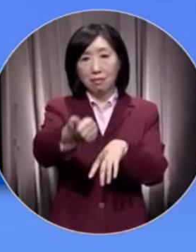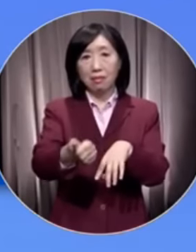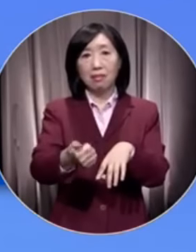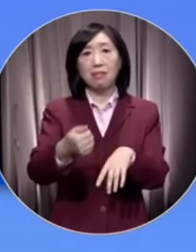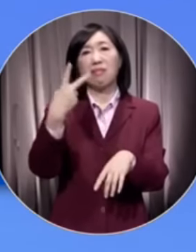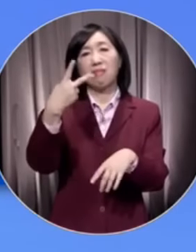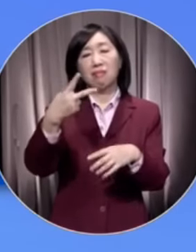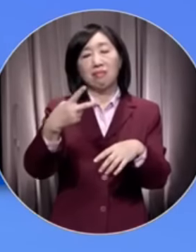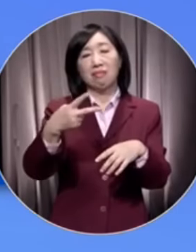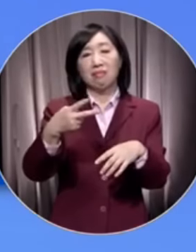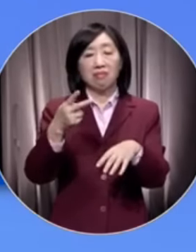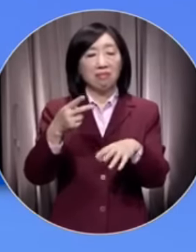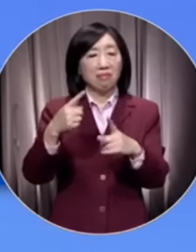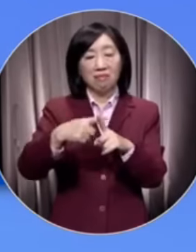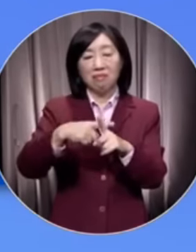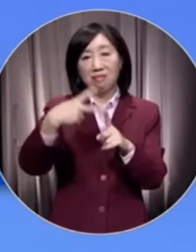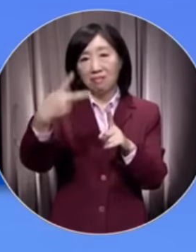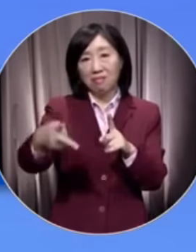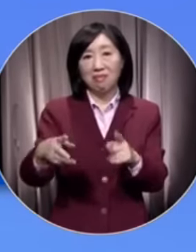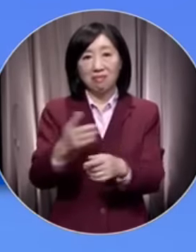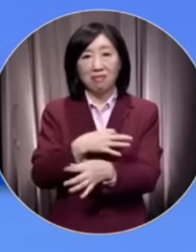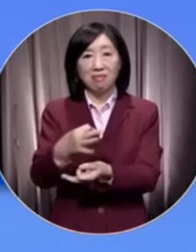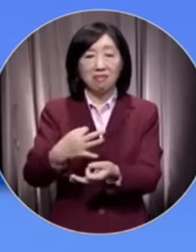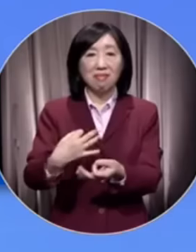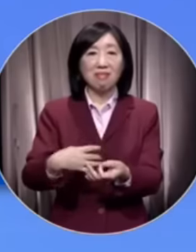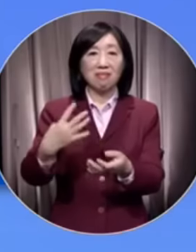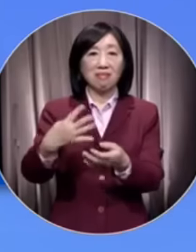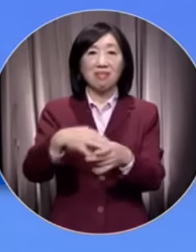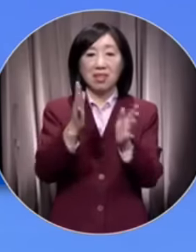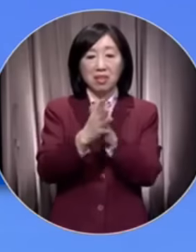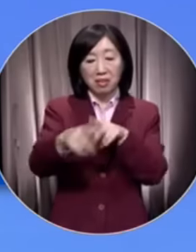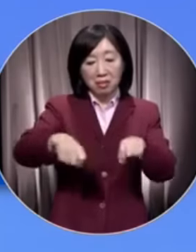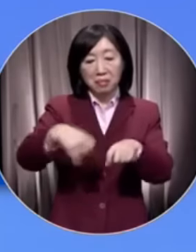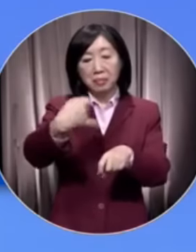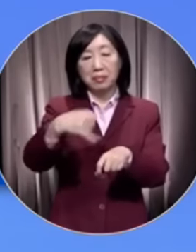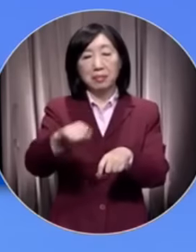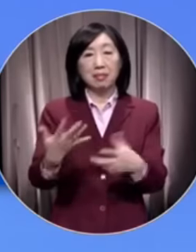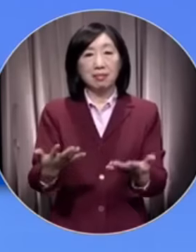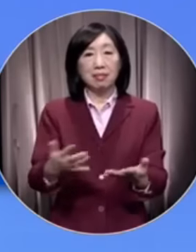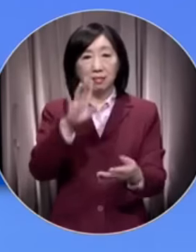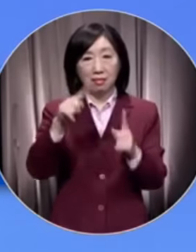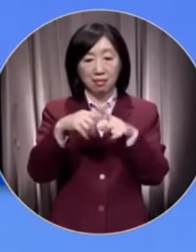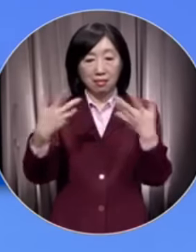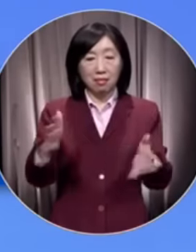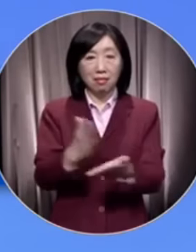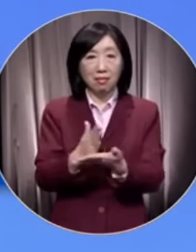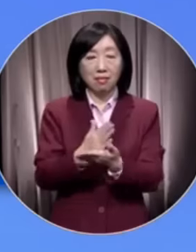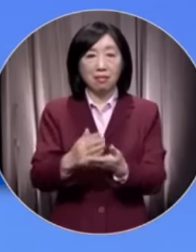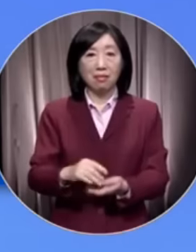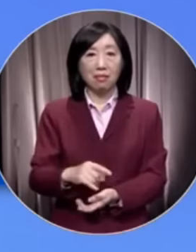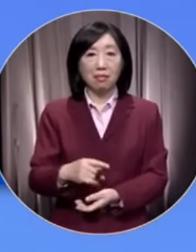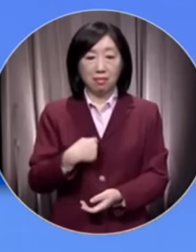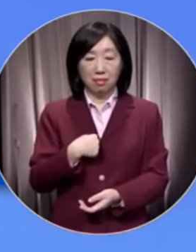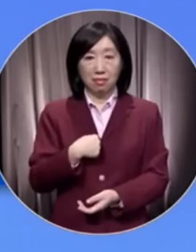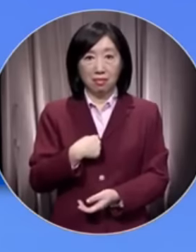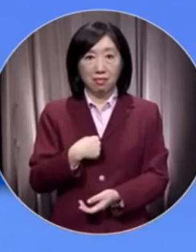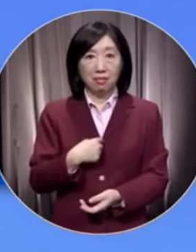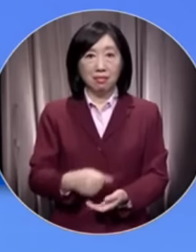流的行销、三流的管理、四流的财务、不入流的计划，我们不能够在那